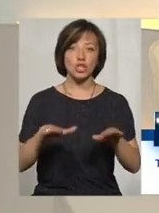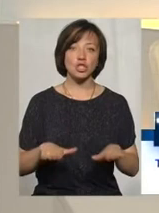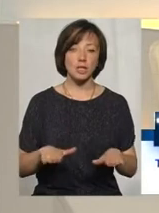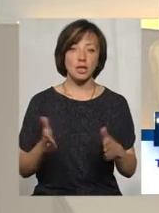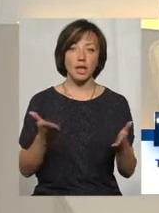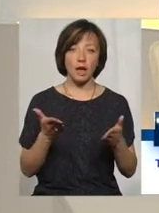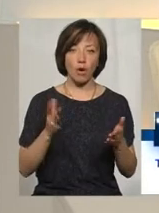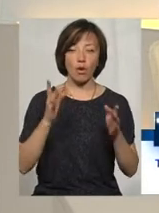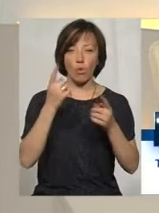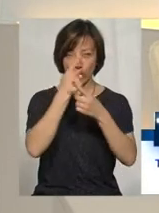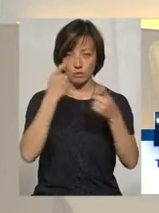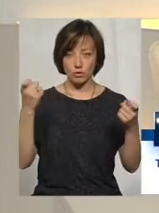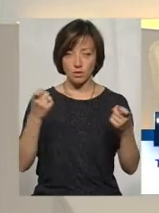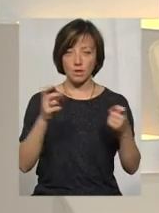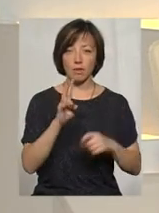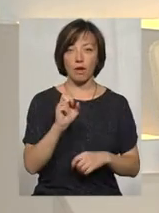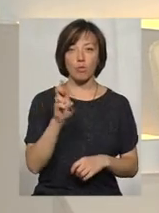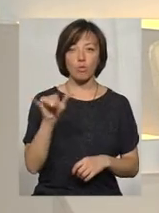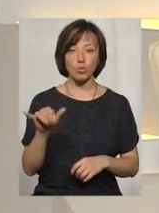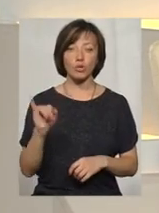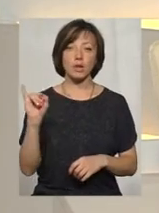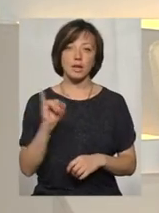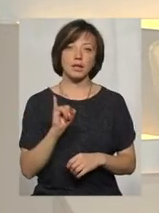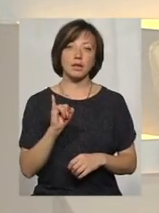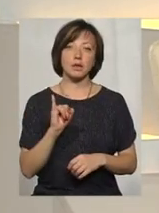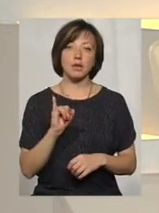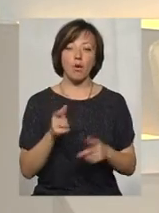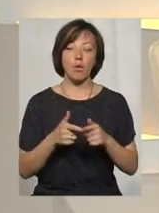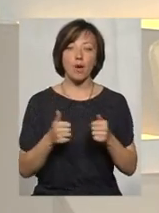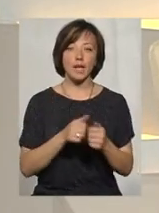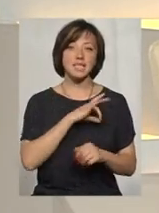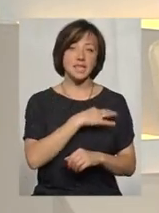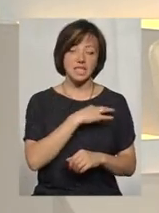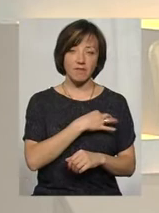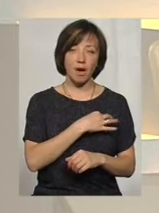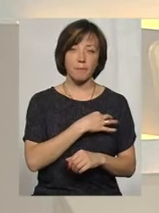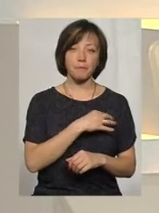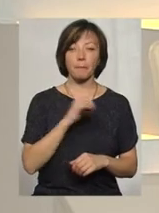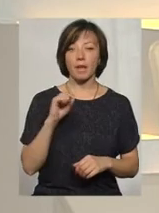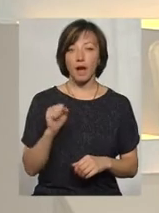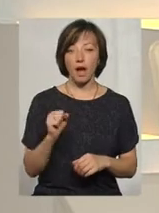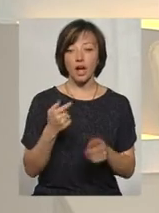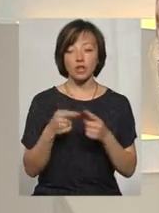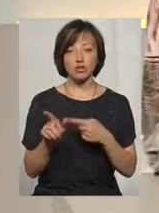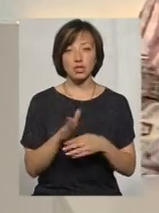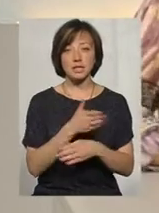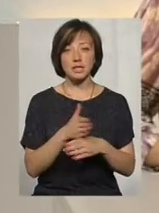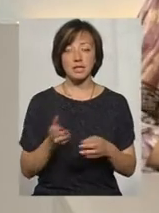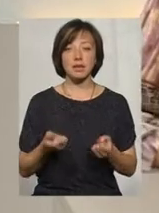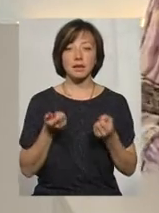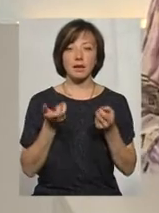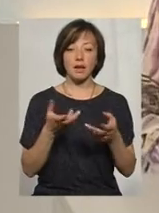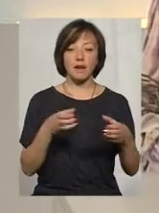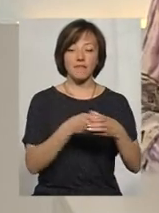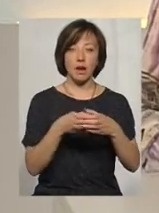яке озвучить НАБУ та безпосередньо органи слідства. А інша частина, кілька